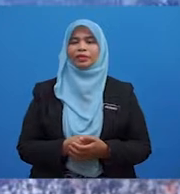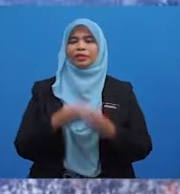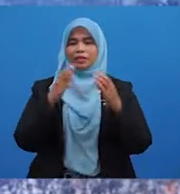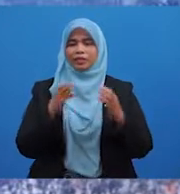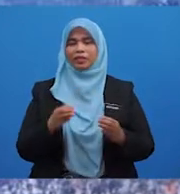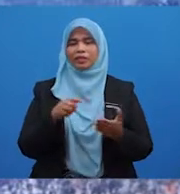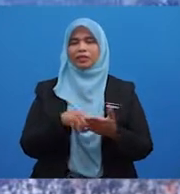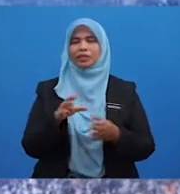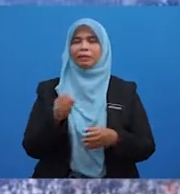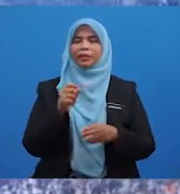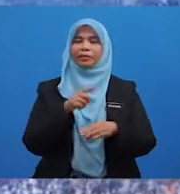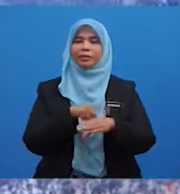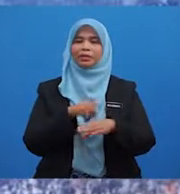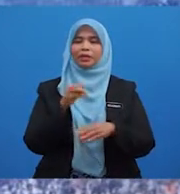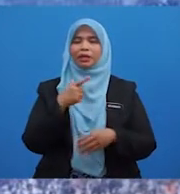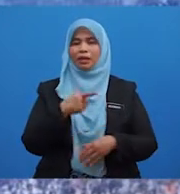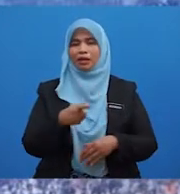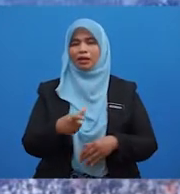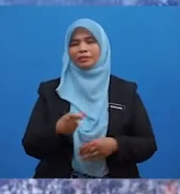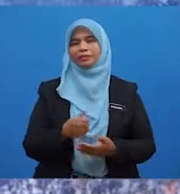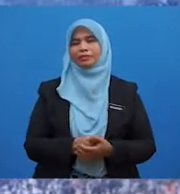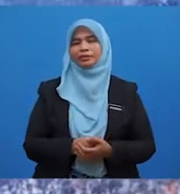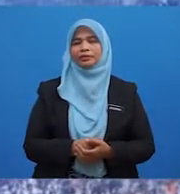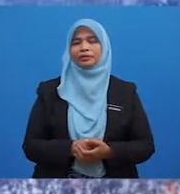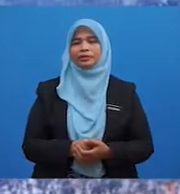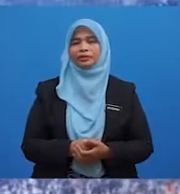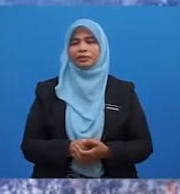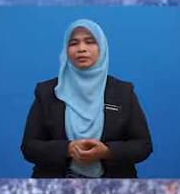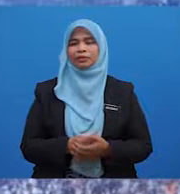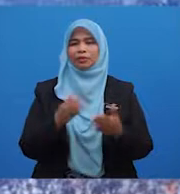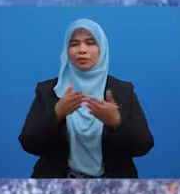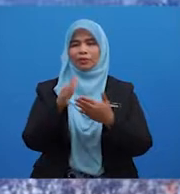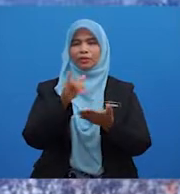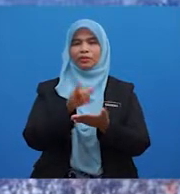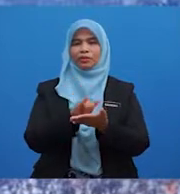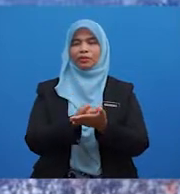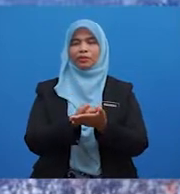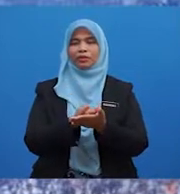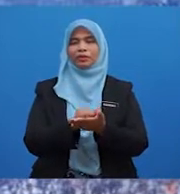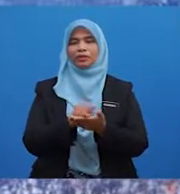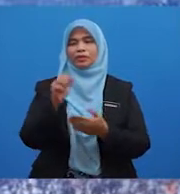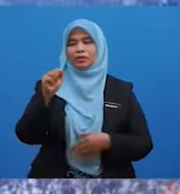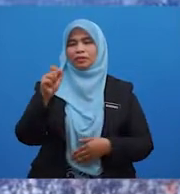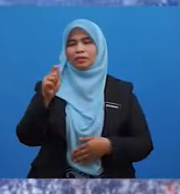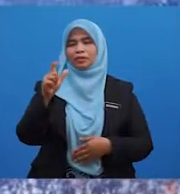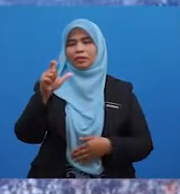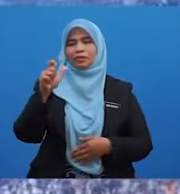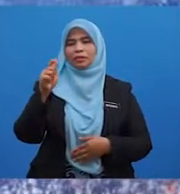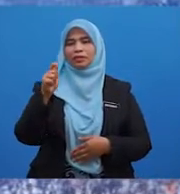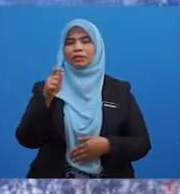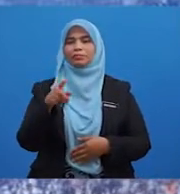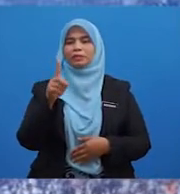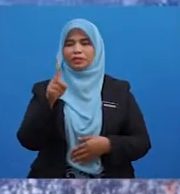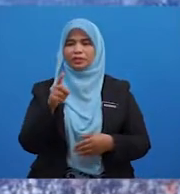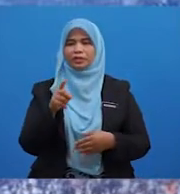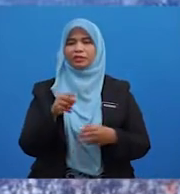Prosedur ini mengambil masa yang lama untuk dikuasai. Oleh itu, atlet perlu didedahkan dengan